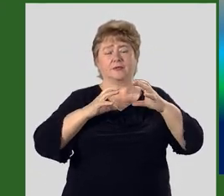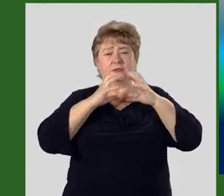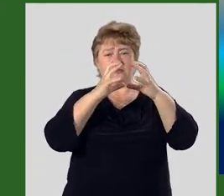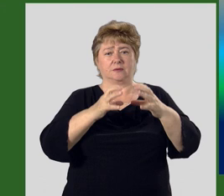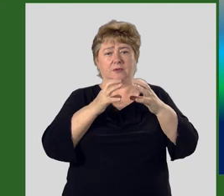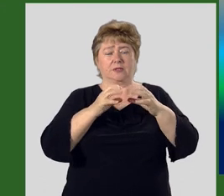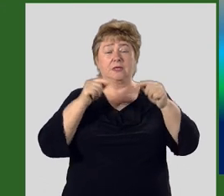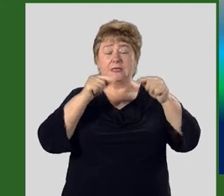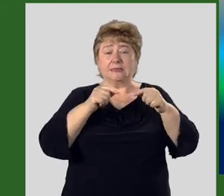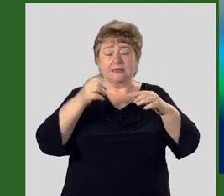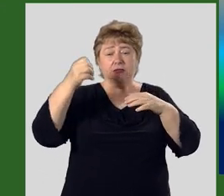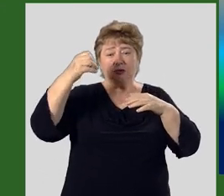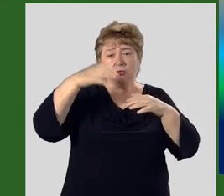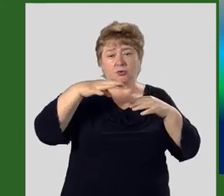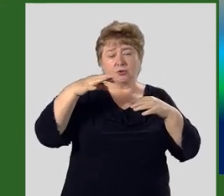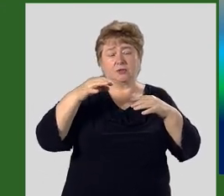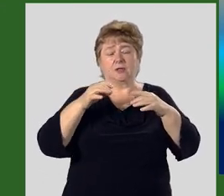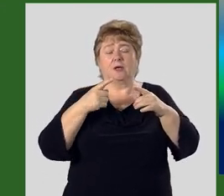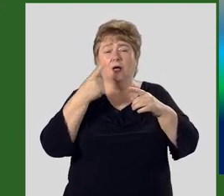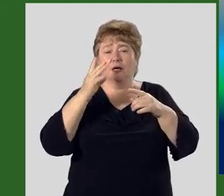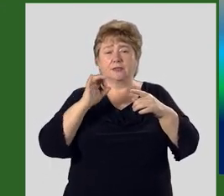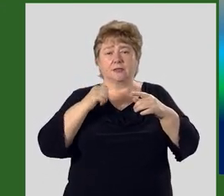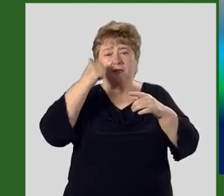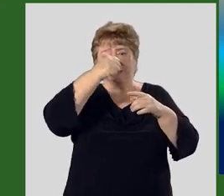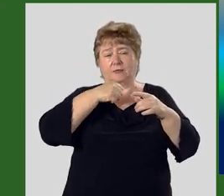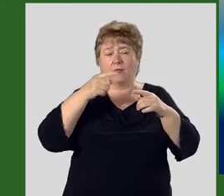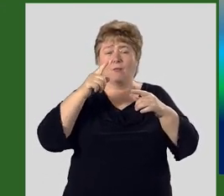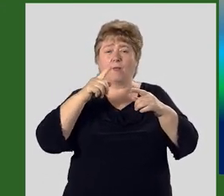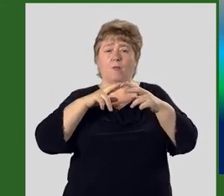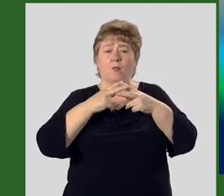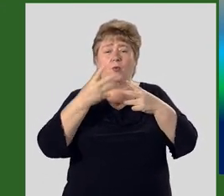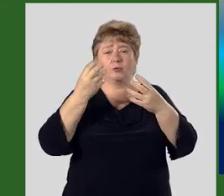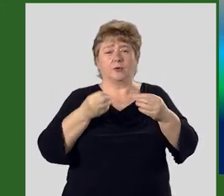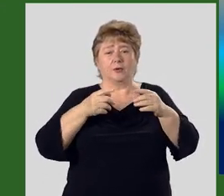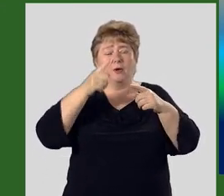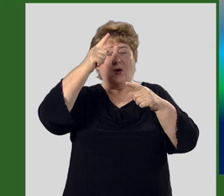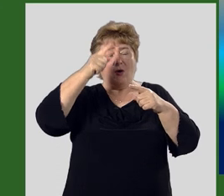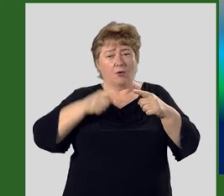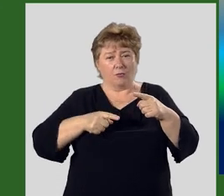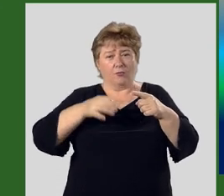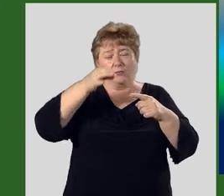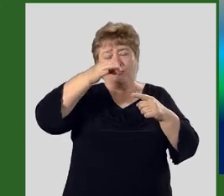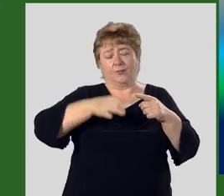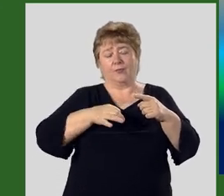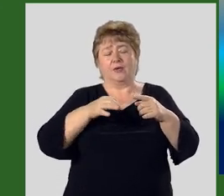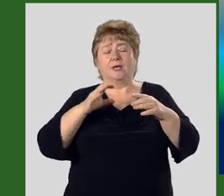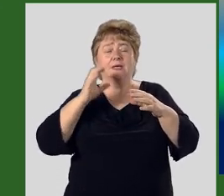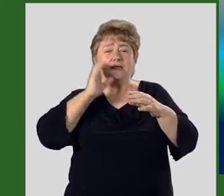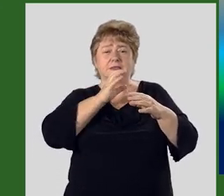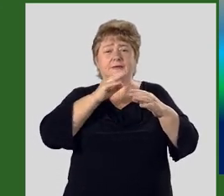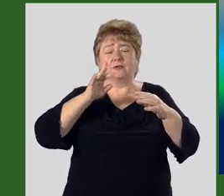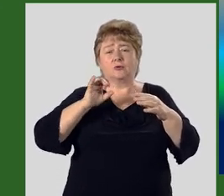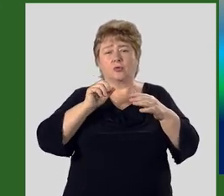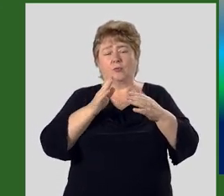Земли, где солнечные лучи один раз в год в полдень падают под прямым углом. Северный